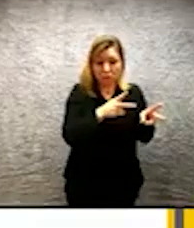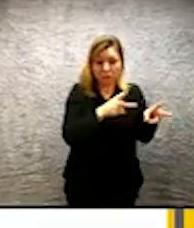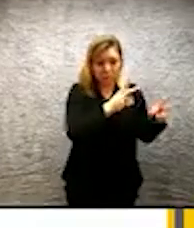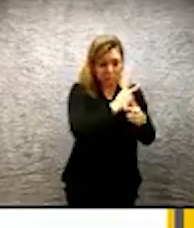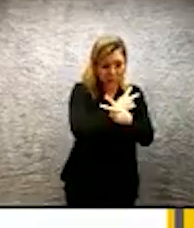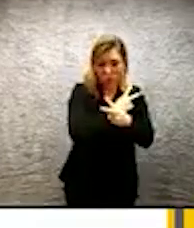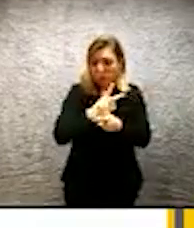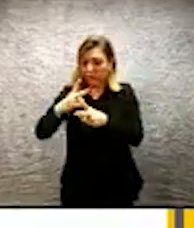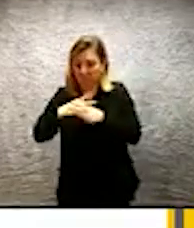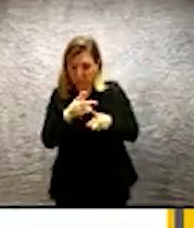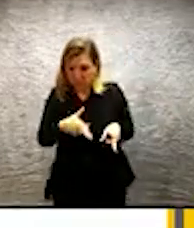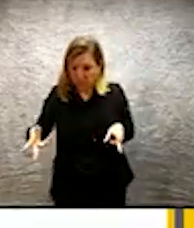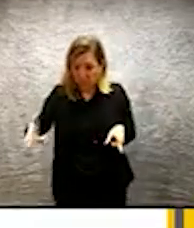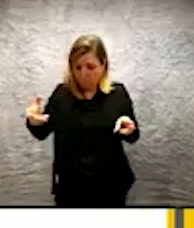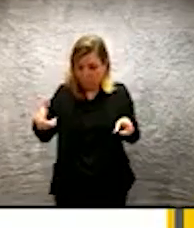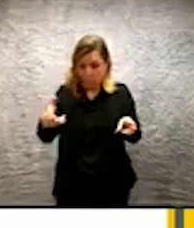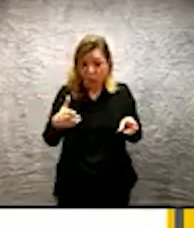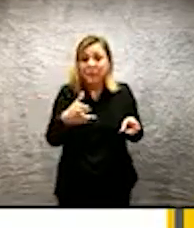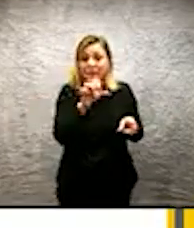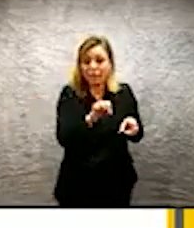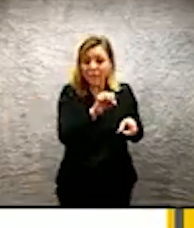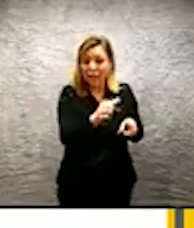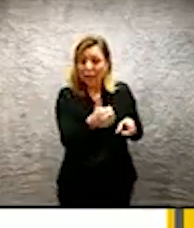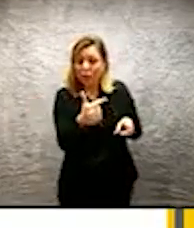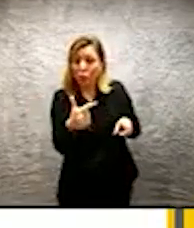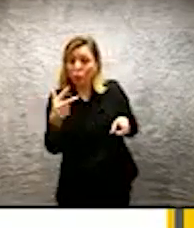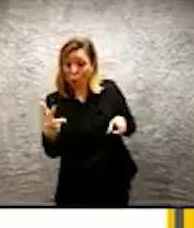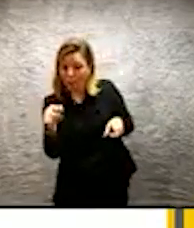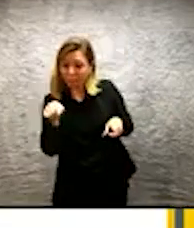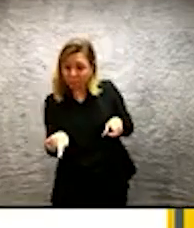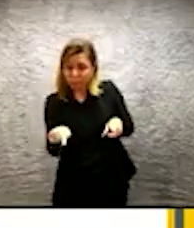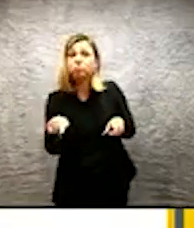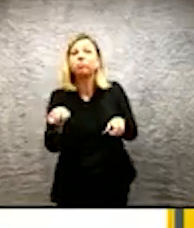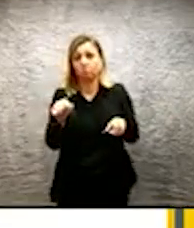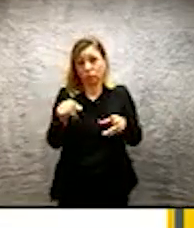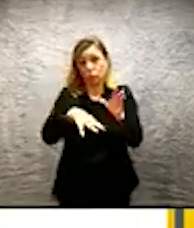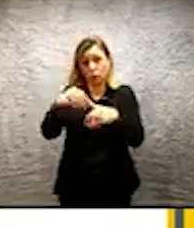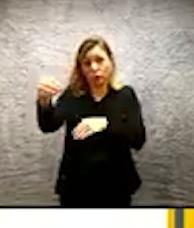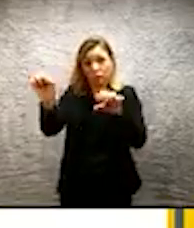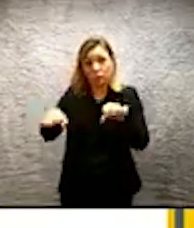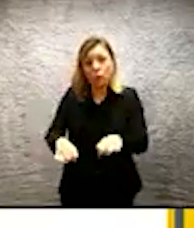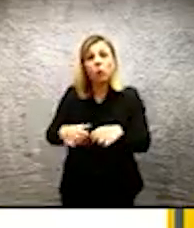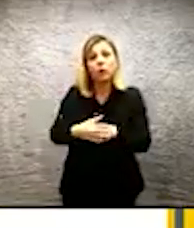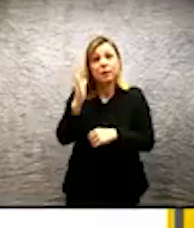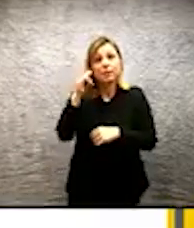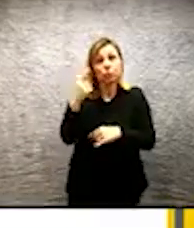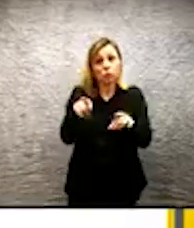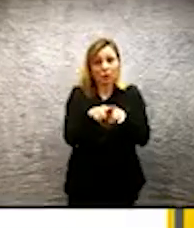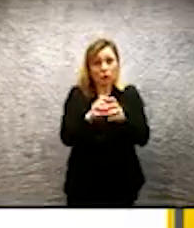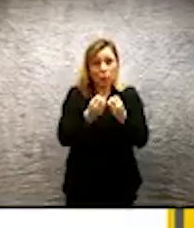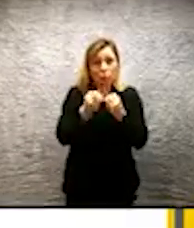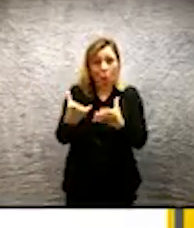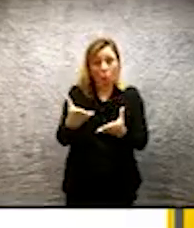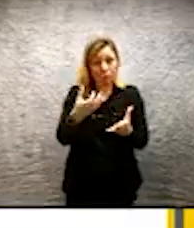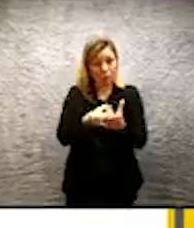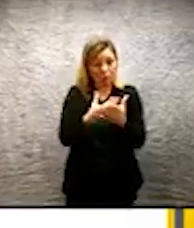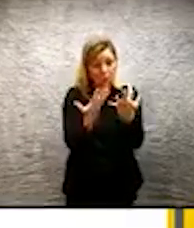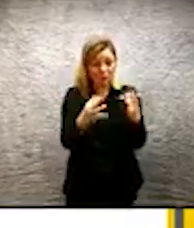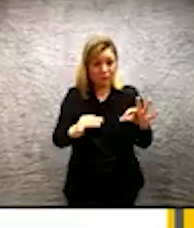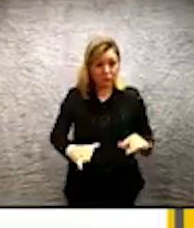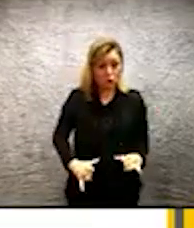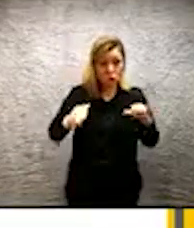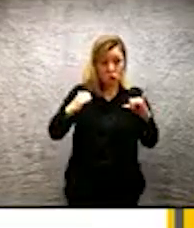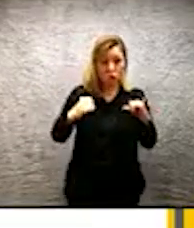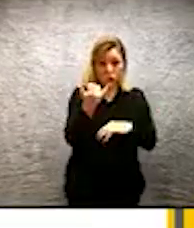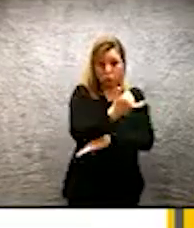période. Les temps d'accueil seront proposés sur confirmation de participation pour chaque jeudi. Un seuil minimum de 10 jeunes sera